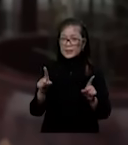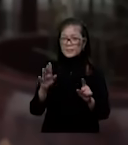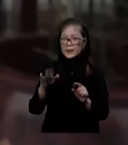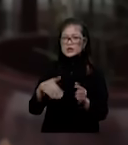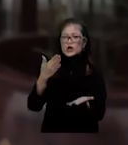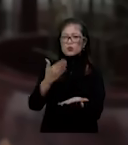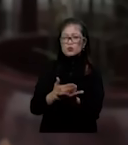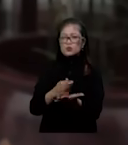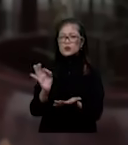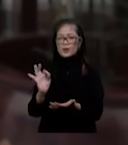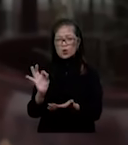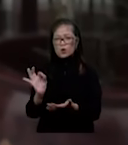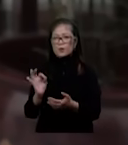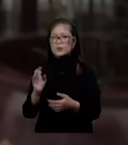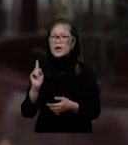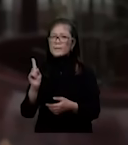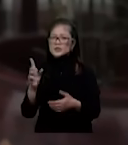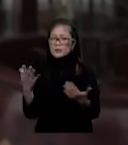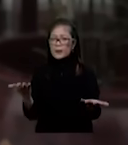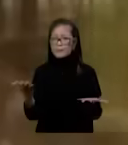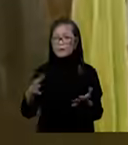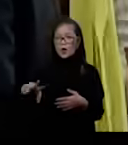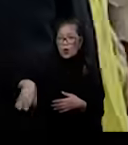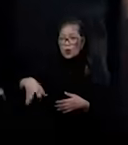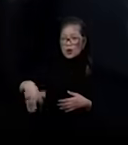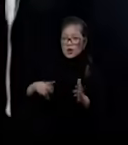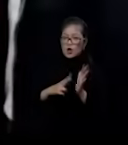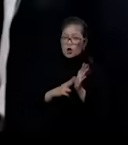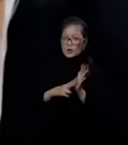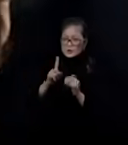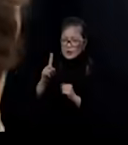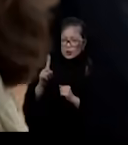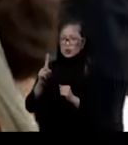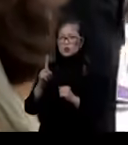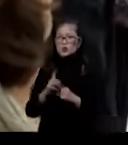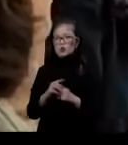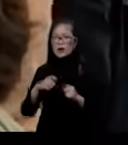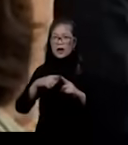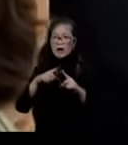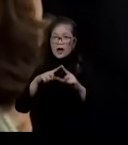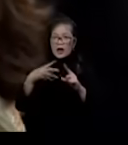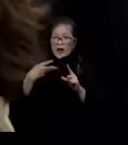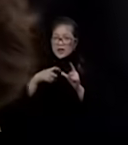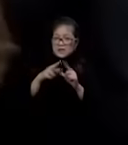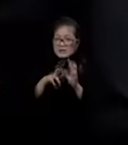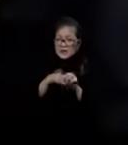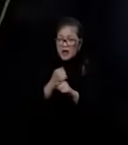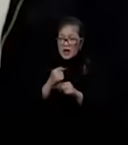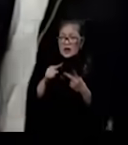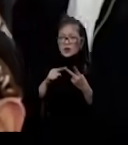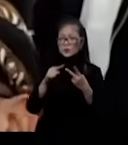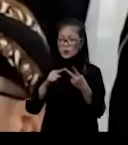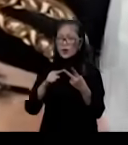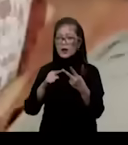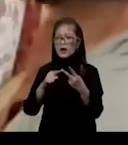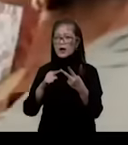memutuskan. Karena bagi saya keluarga itu harus nomor satu dulu gitu. Masuknya Kaisang ke ranah politik, Gibran yang didorong maju ke kursi